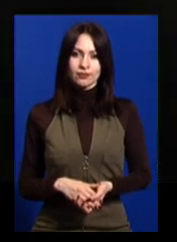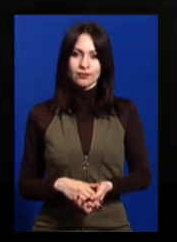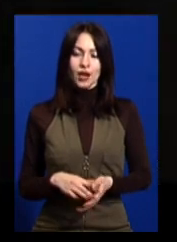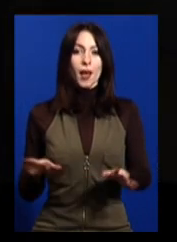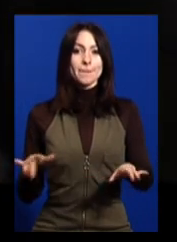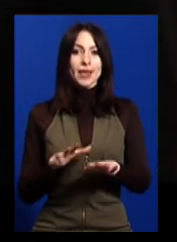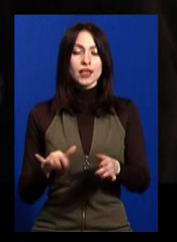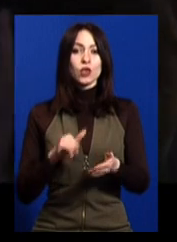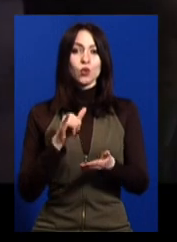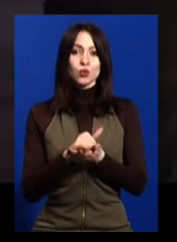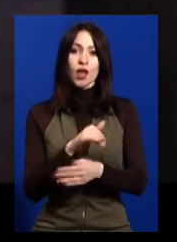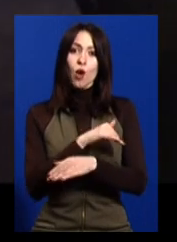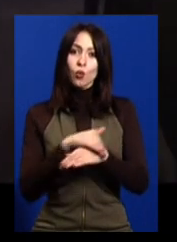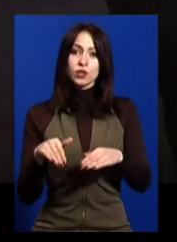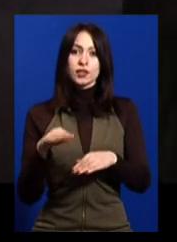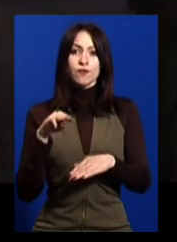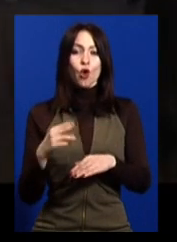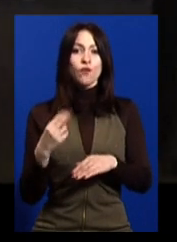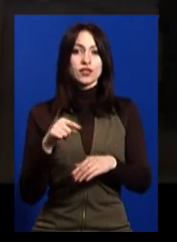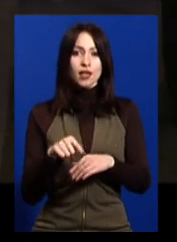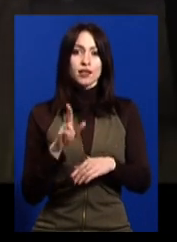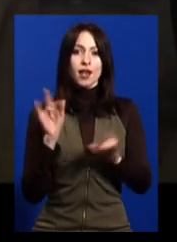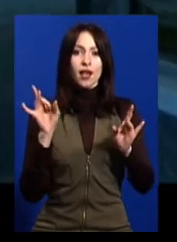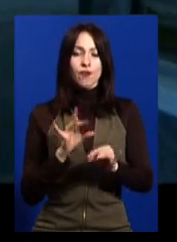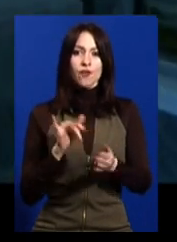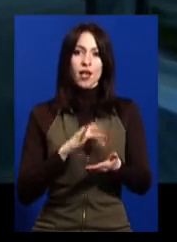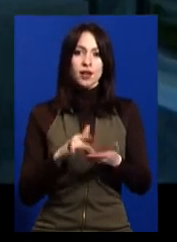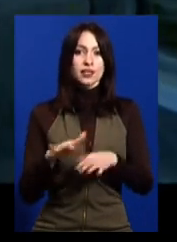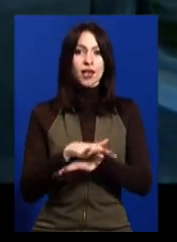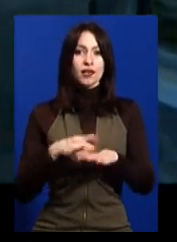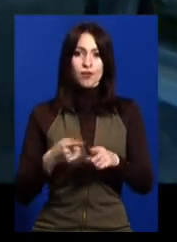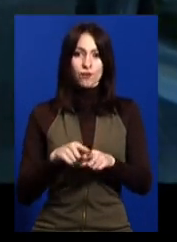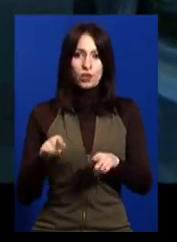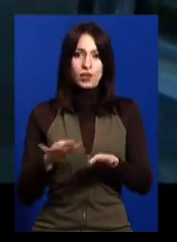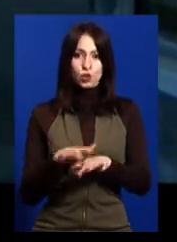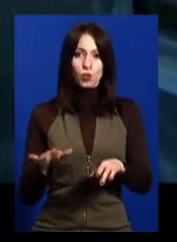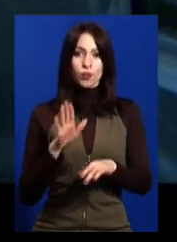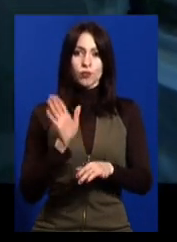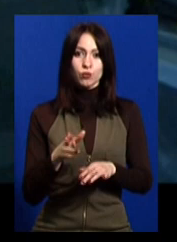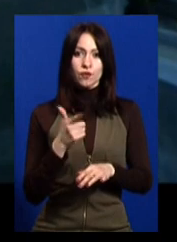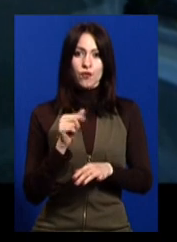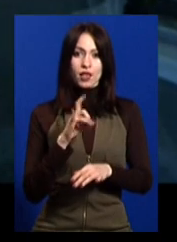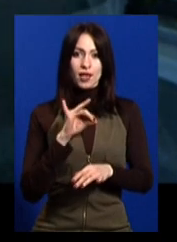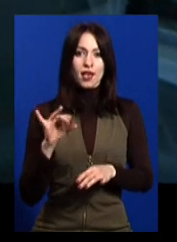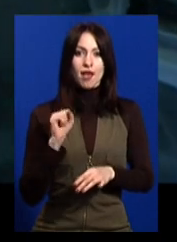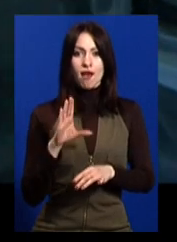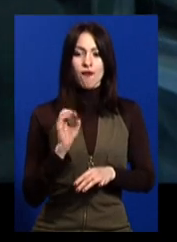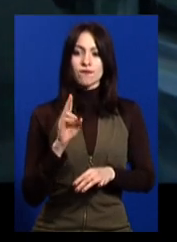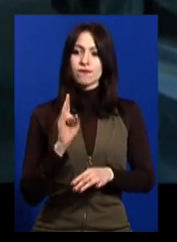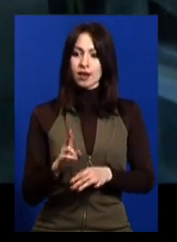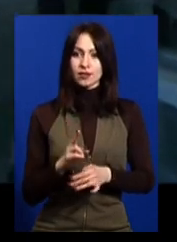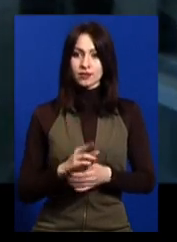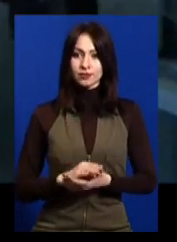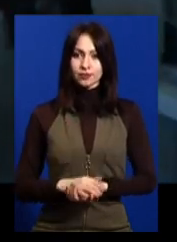Піаніно встановили на вулиці, в торгових центрах, кафе та міських ринках. Ось цей інструмент стоятиме у галереї АВЕК.